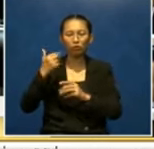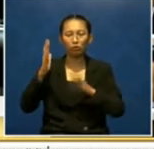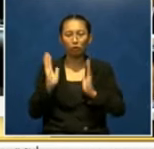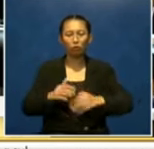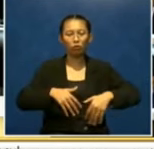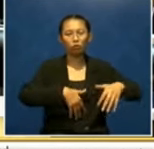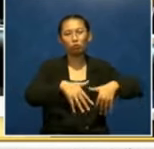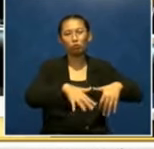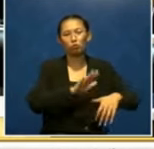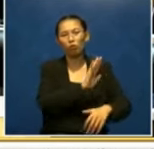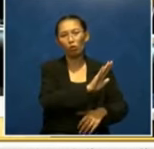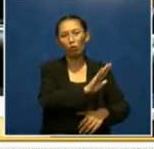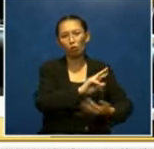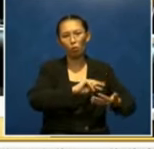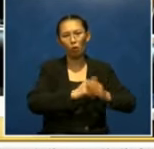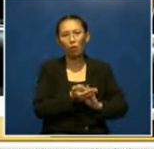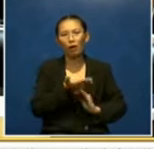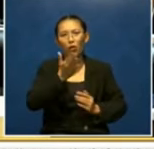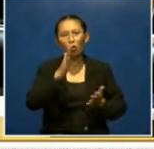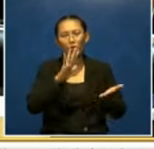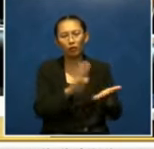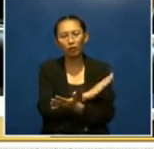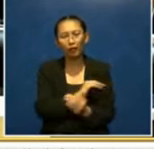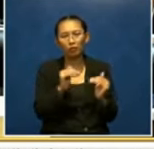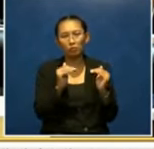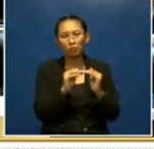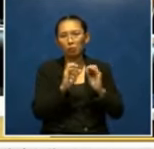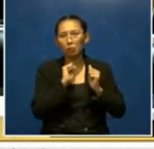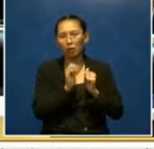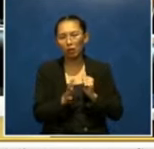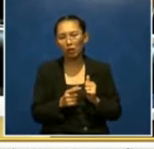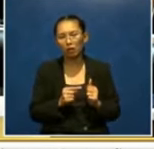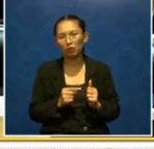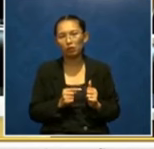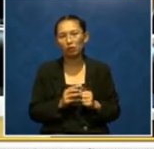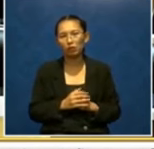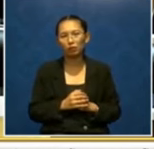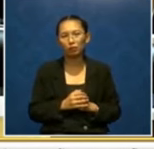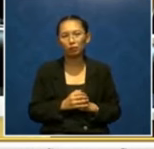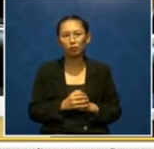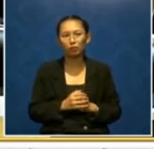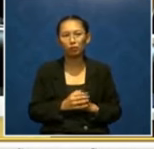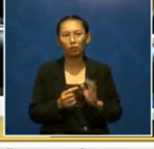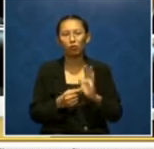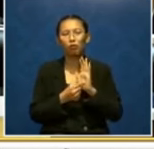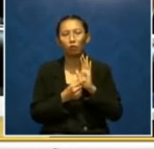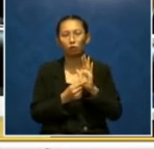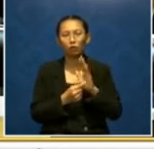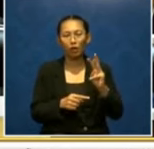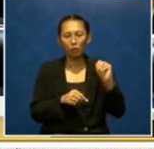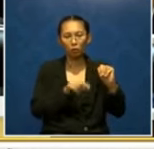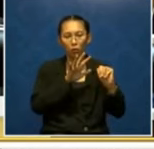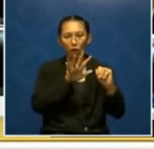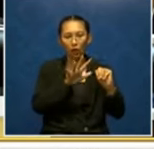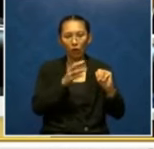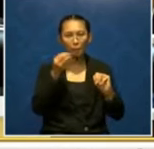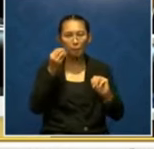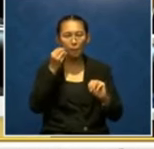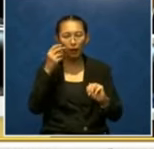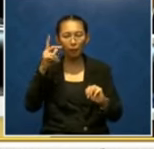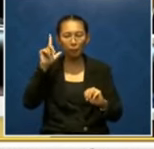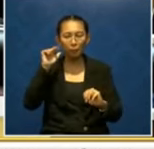านในพื้นที่กลับขอเอกสารสิทธิ์ขอโฉนดไม่ได้ตัวอย่างพื้นที่ค่ะหมู่ที่5บ้านแม่เฟืองหมู่ที่